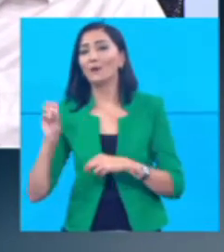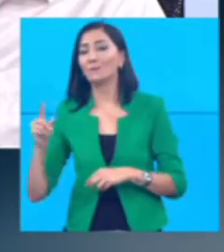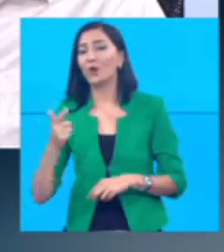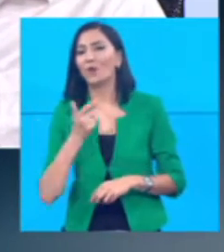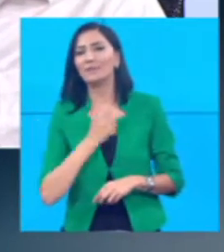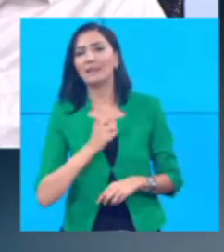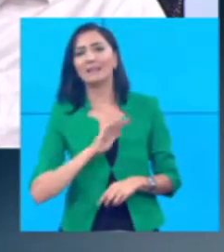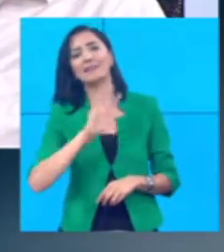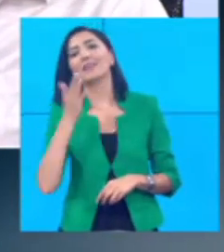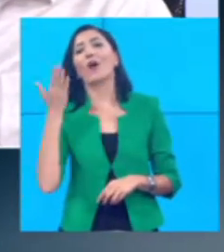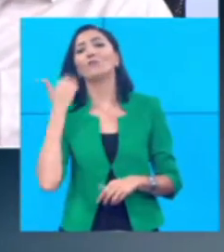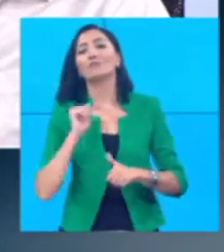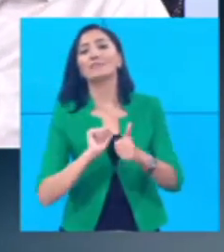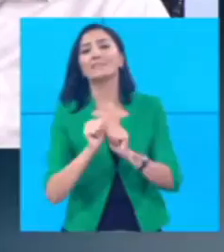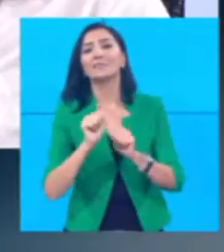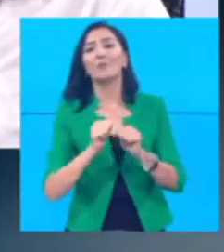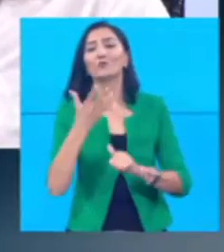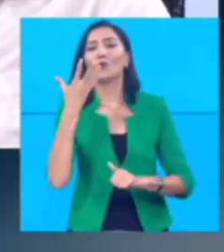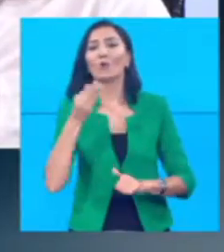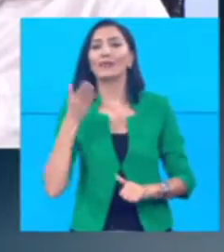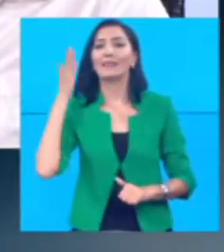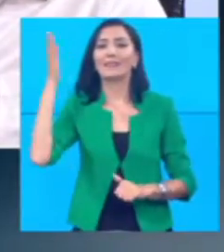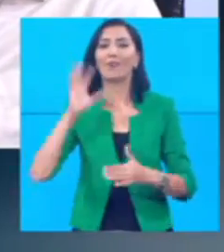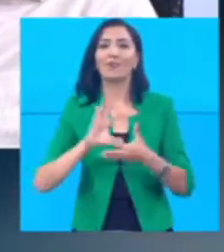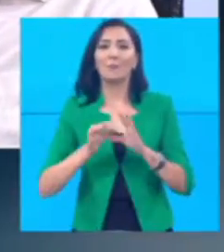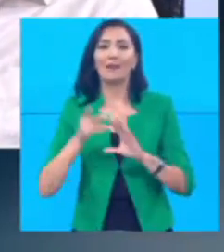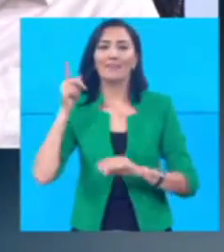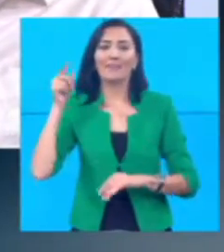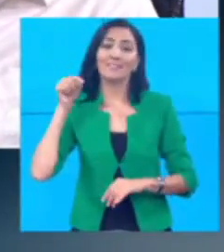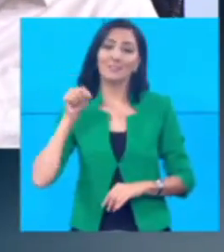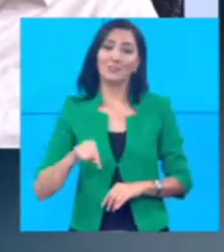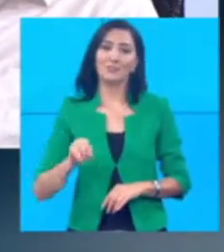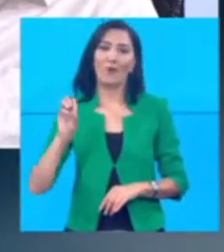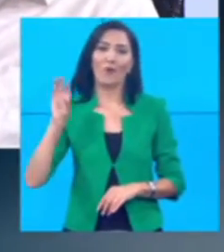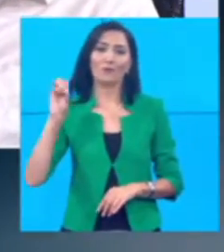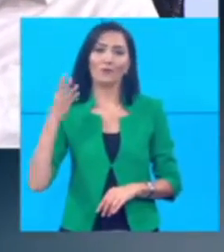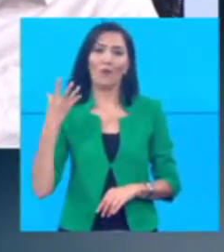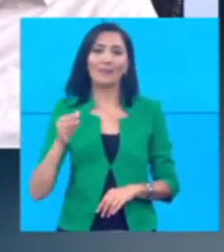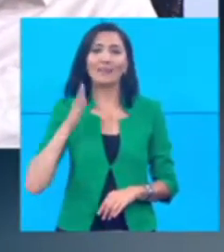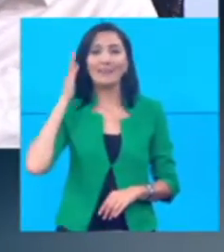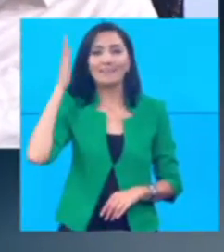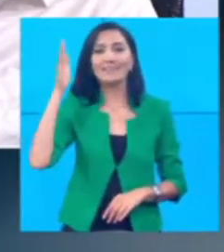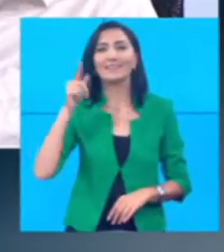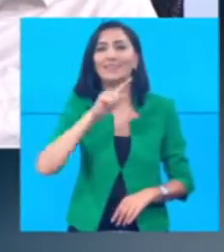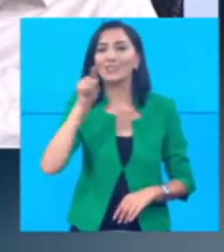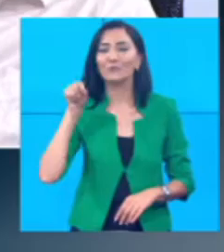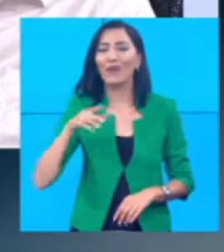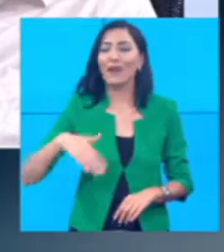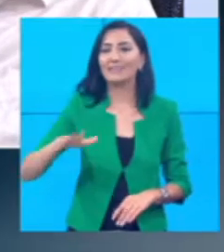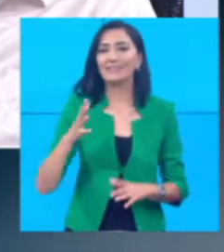bir özelliği, yani daha önce sporcu olarak gittiği olimpiyatlara da şimdi hoca olarak gidiyor. Bu da